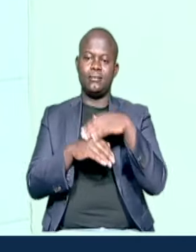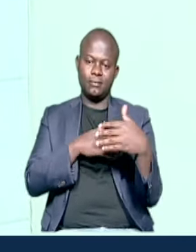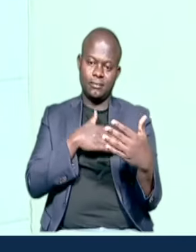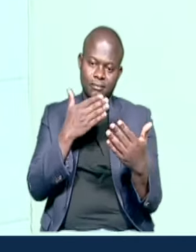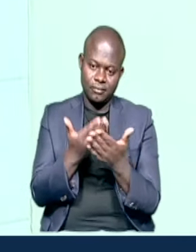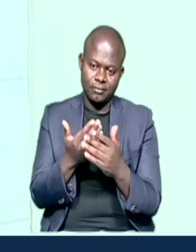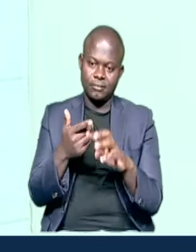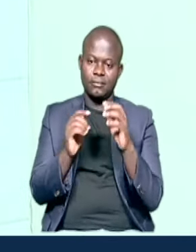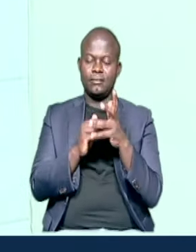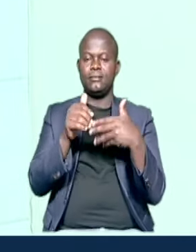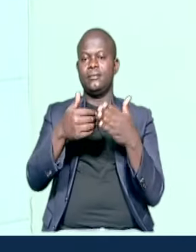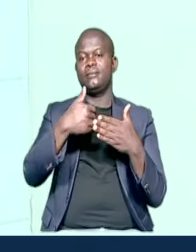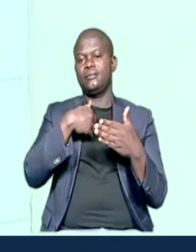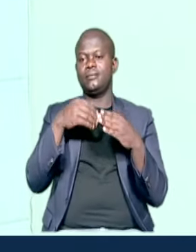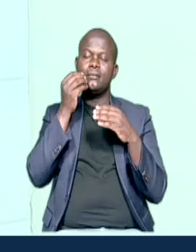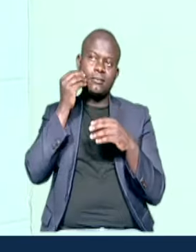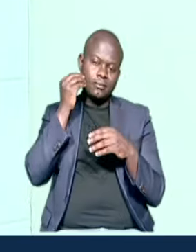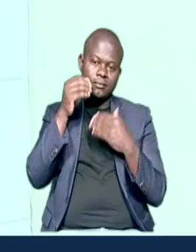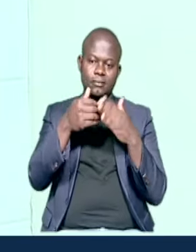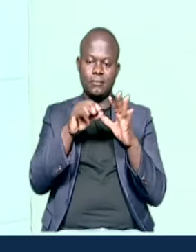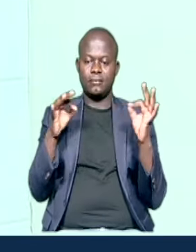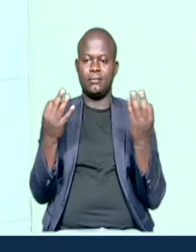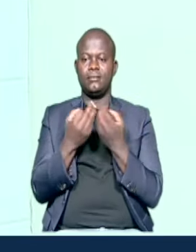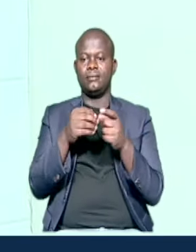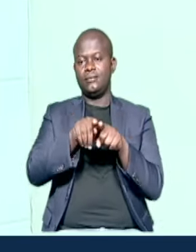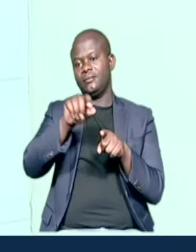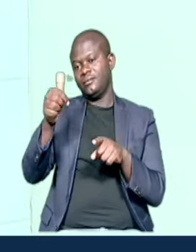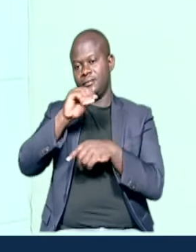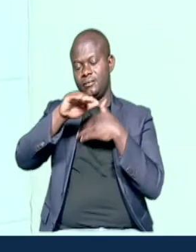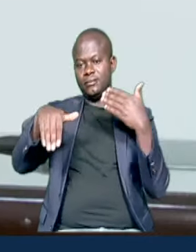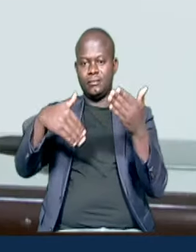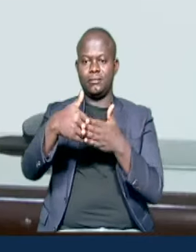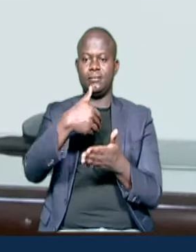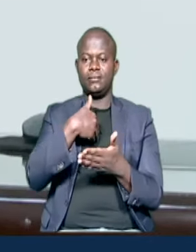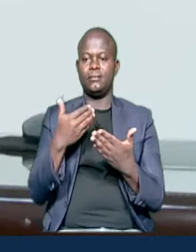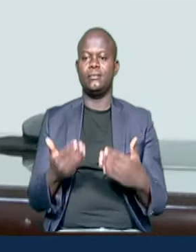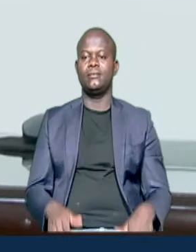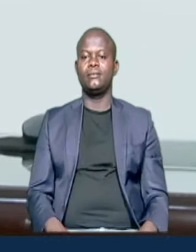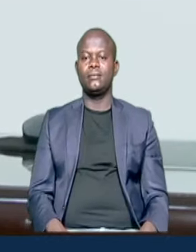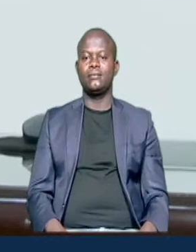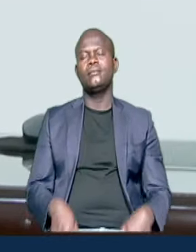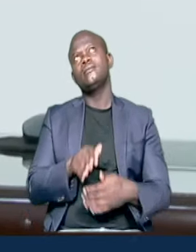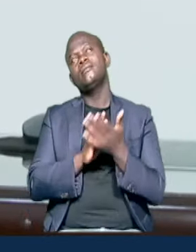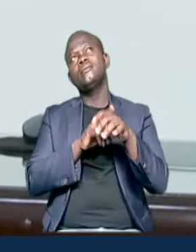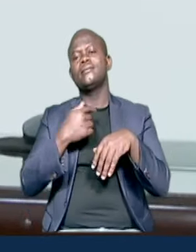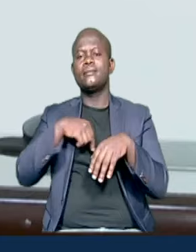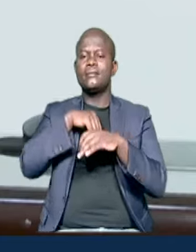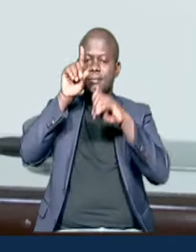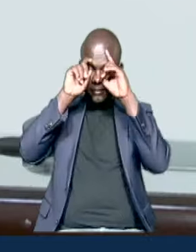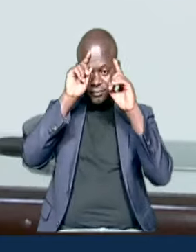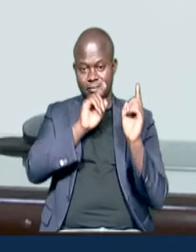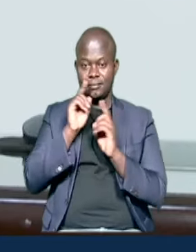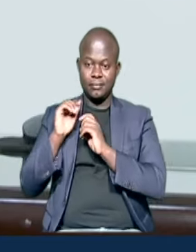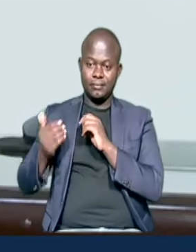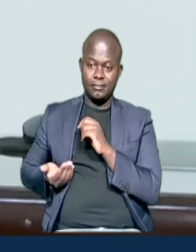kitanga ariko ukagira n'urugo ukagira n'umuryango nkuko abandi bantu bose bagira hari ubibaza ngo buri umuntu w'umusirikare